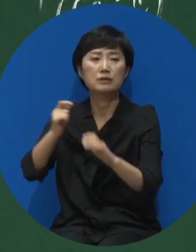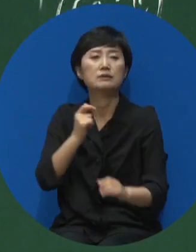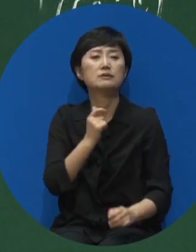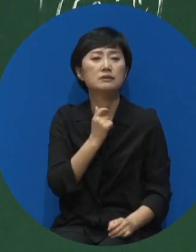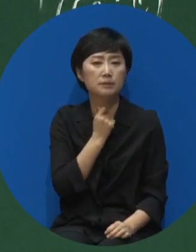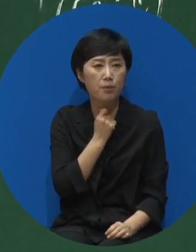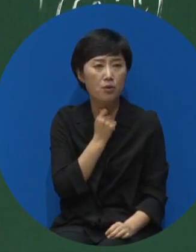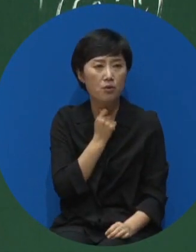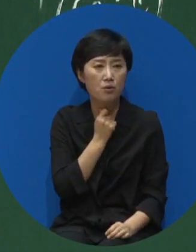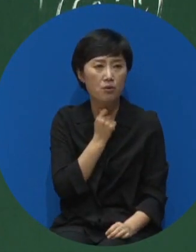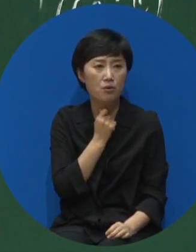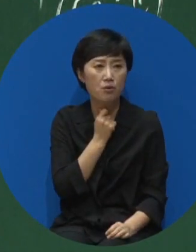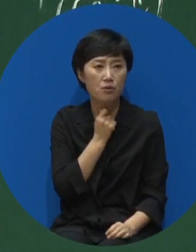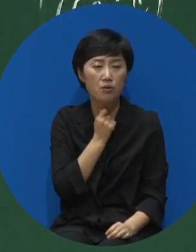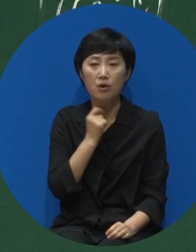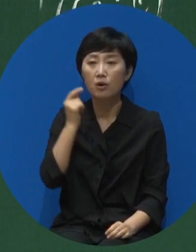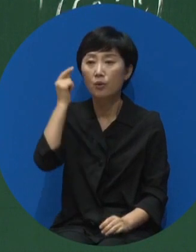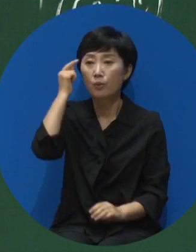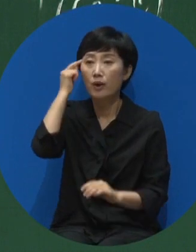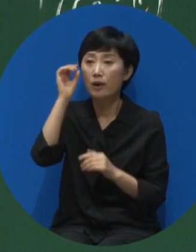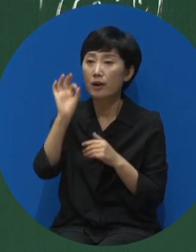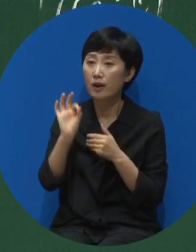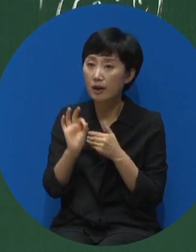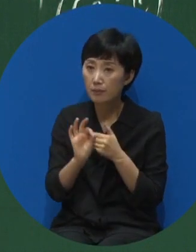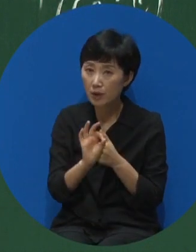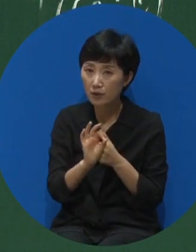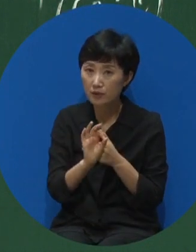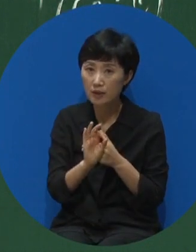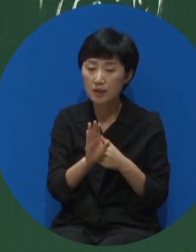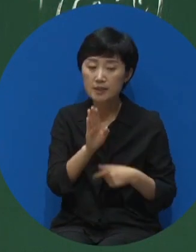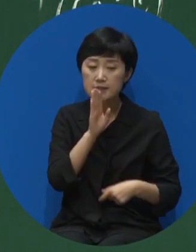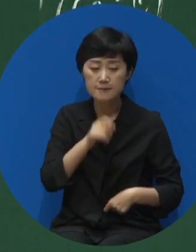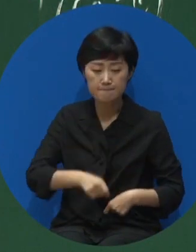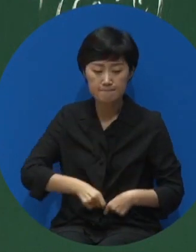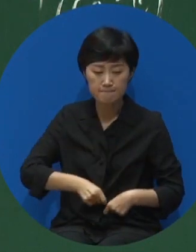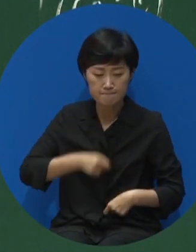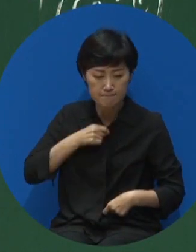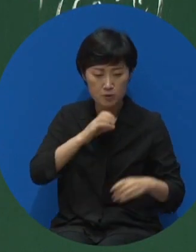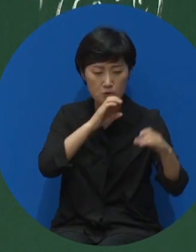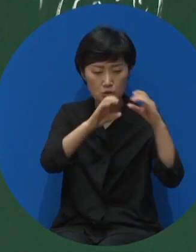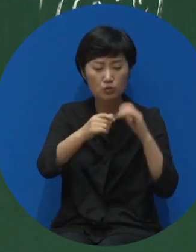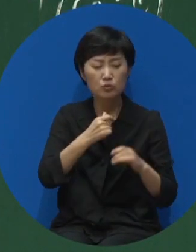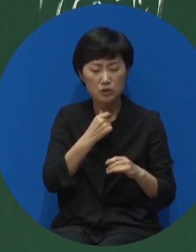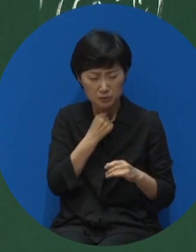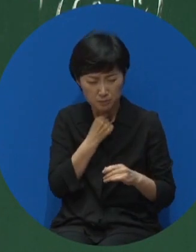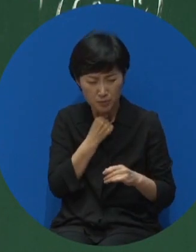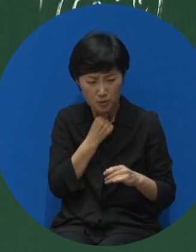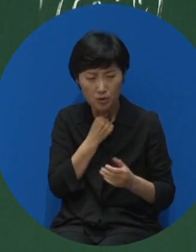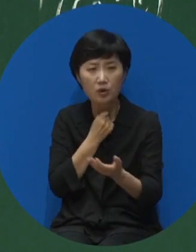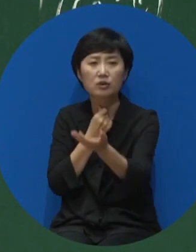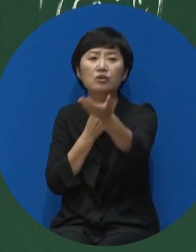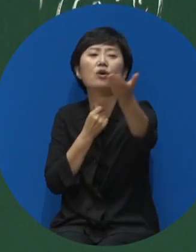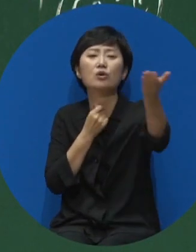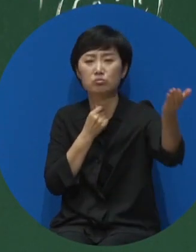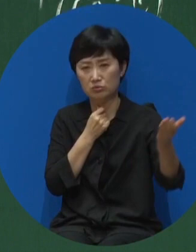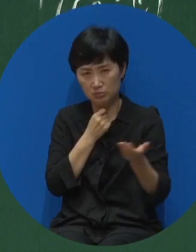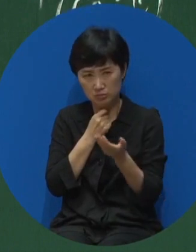メッセージでの疎通を行っていきたいというふうに思っています. 왜냐하면은 진짜 소통할 수 있는 희망이 여러분들이기 때문에. 나시나라 마크토니 소통できる